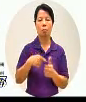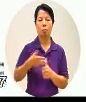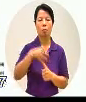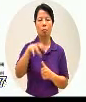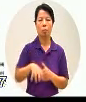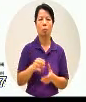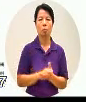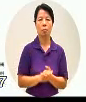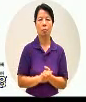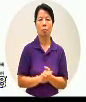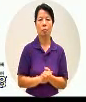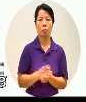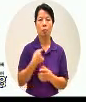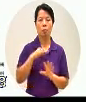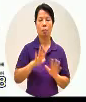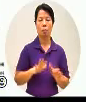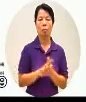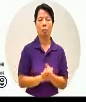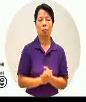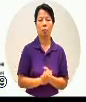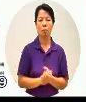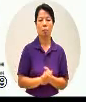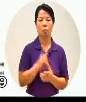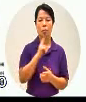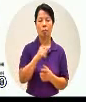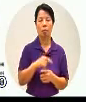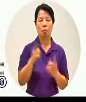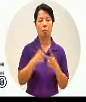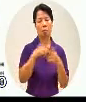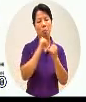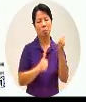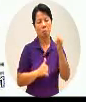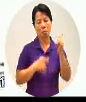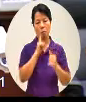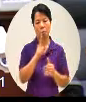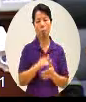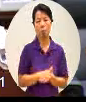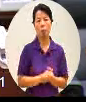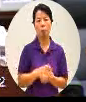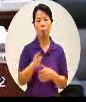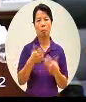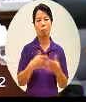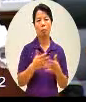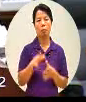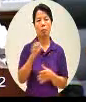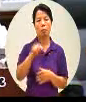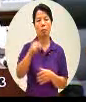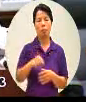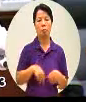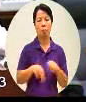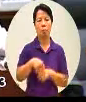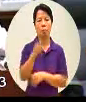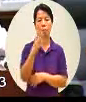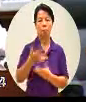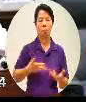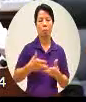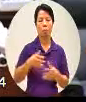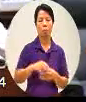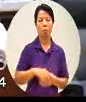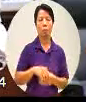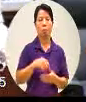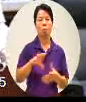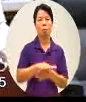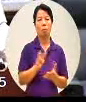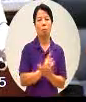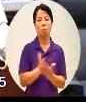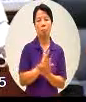样。我今天之所以讲这个小故事，就是说哈、哦，你们不要把太多的行政业务、文书工作，你丢给